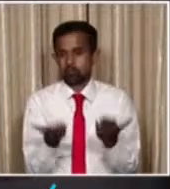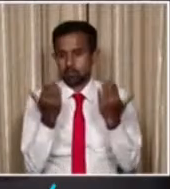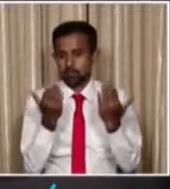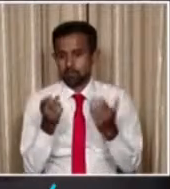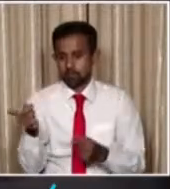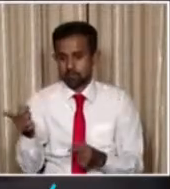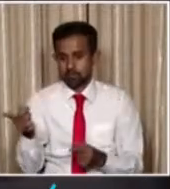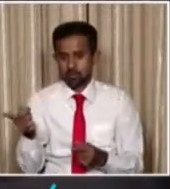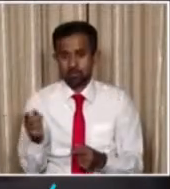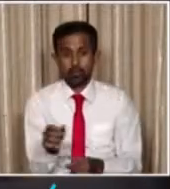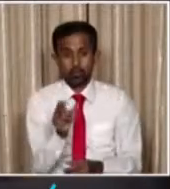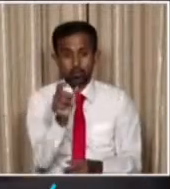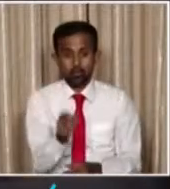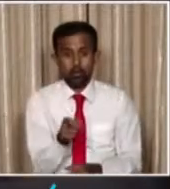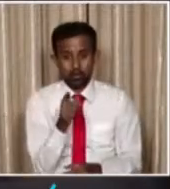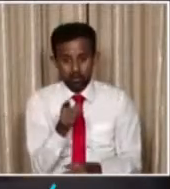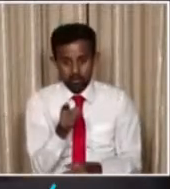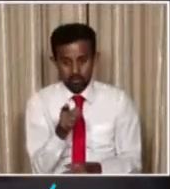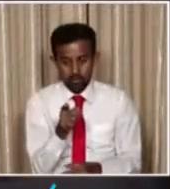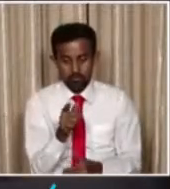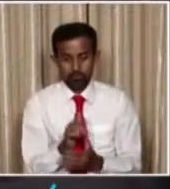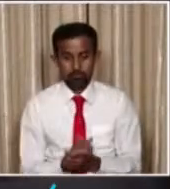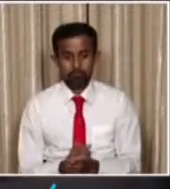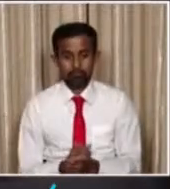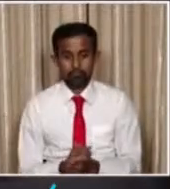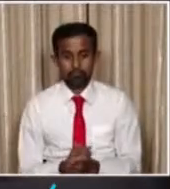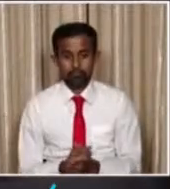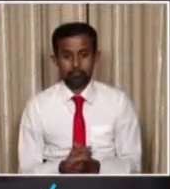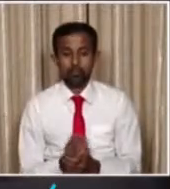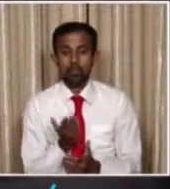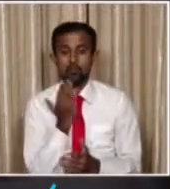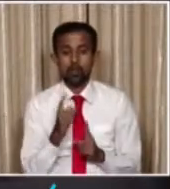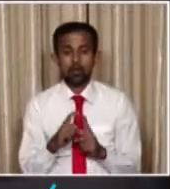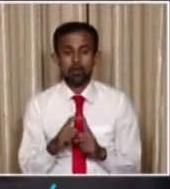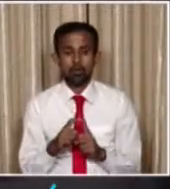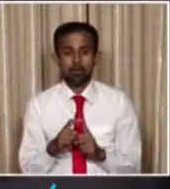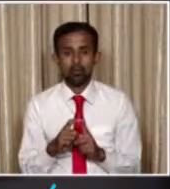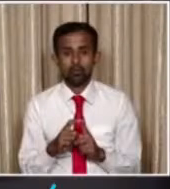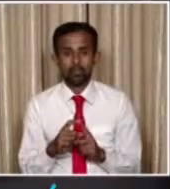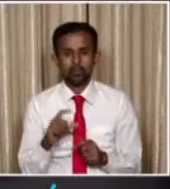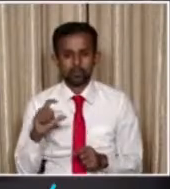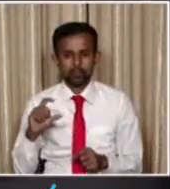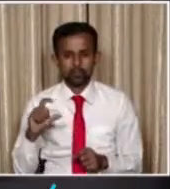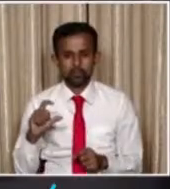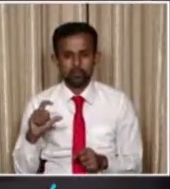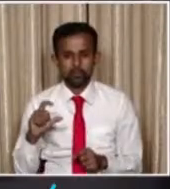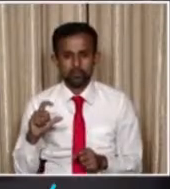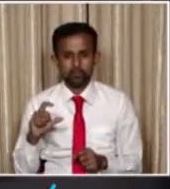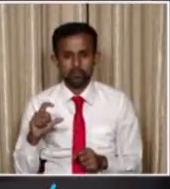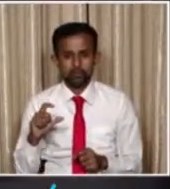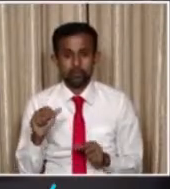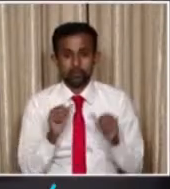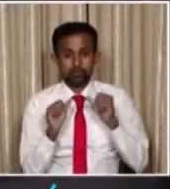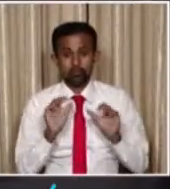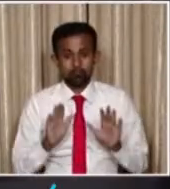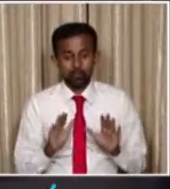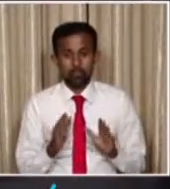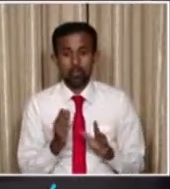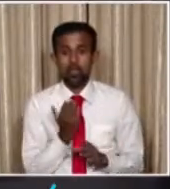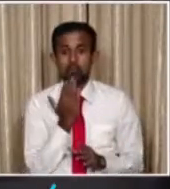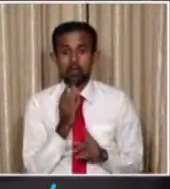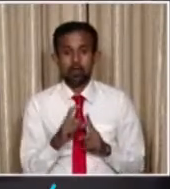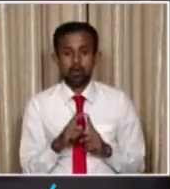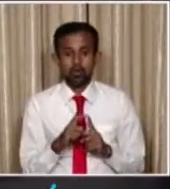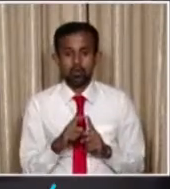mukada wotu mahat wisheshen ma meka dekan mukada meke American dollar ara pilika mantuma wasangkaran deh sudah wala tapi terak American